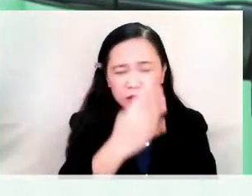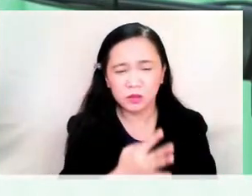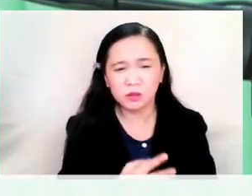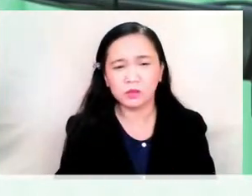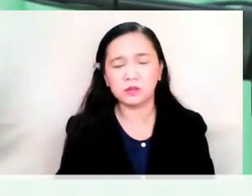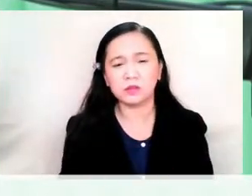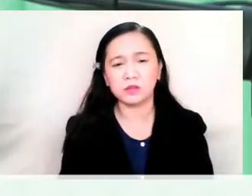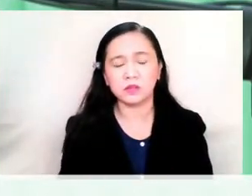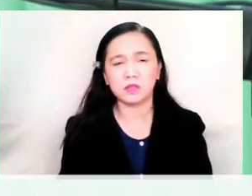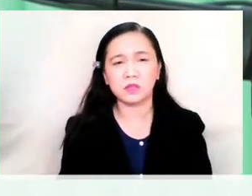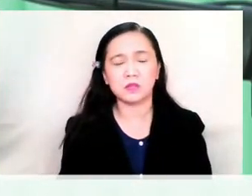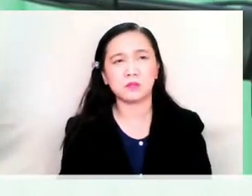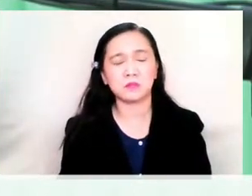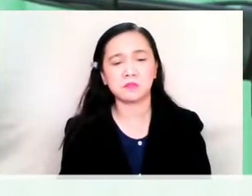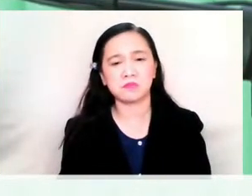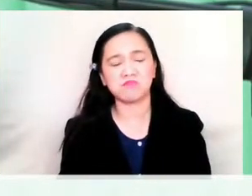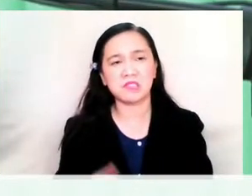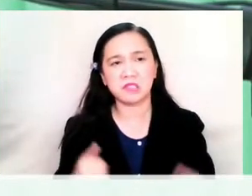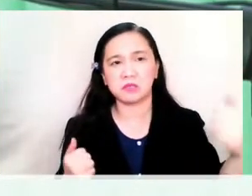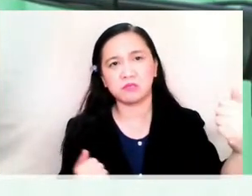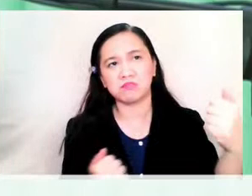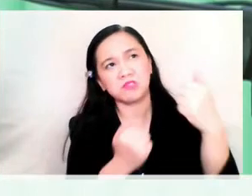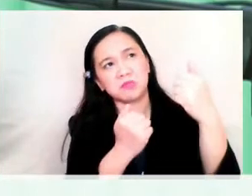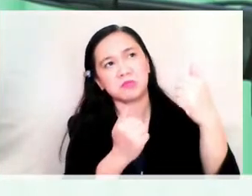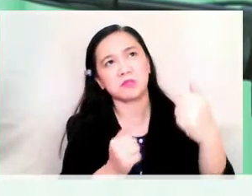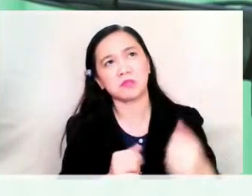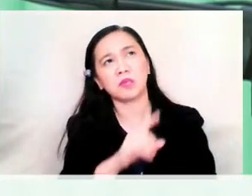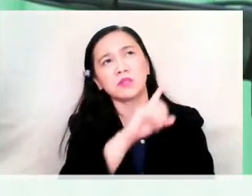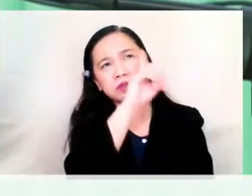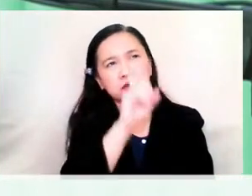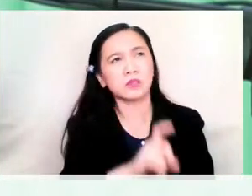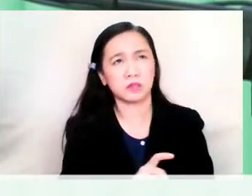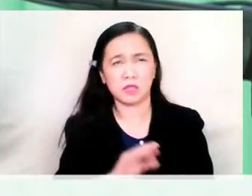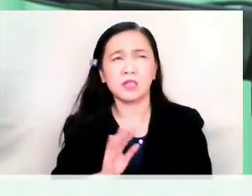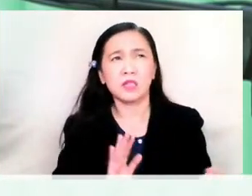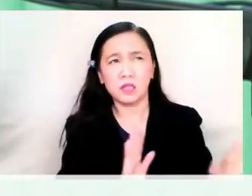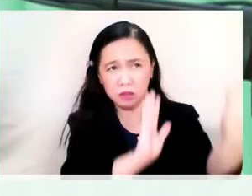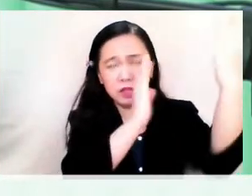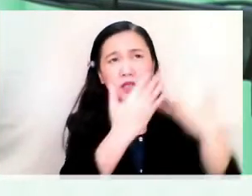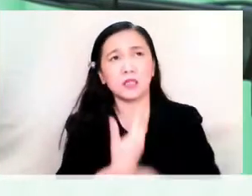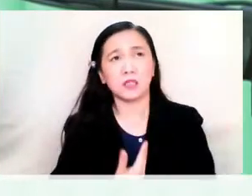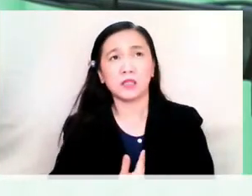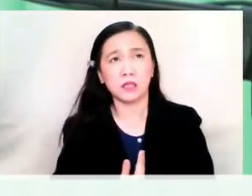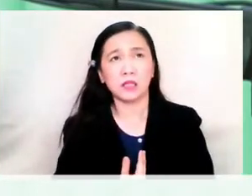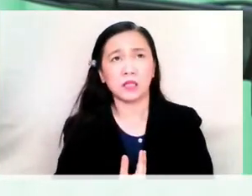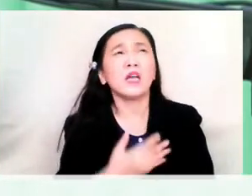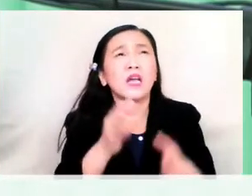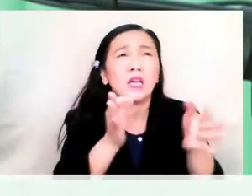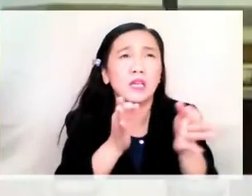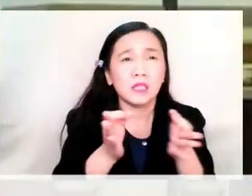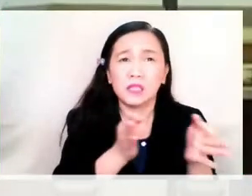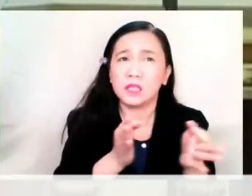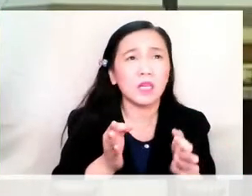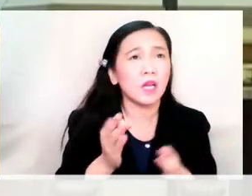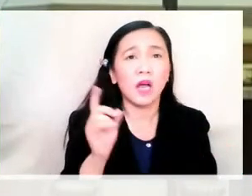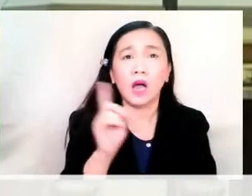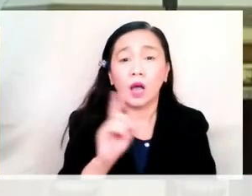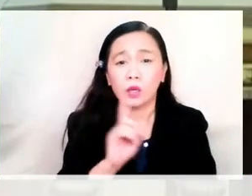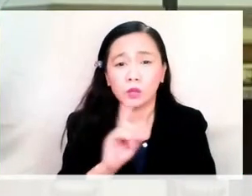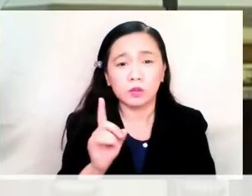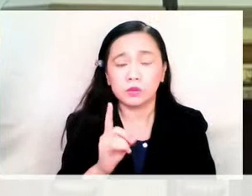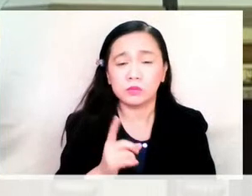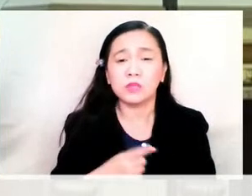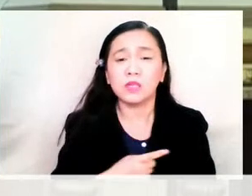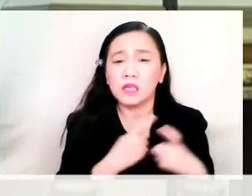Hinahamon niya ang Diyos na harapin siya at sabihin sa kanya kung ano ang kasalanan niya. Kasi wala